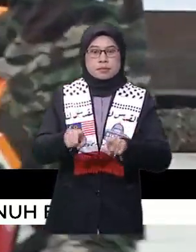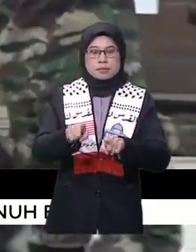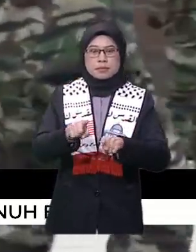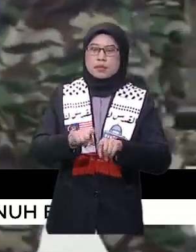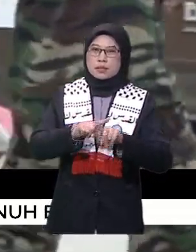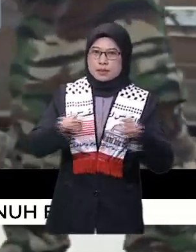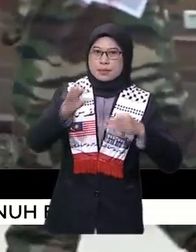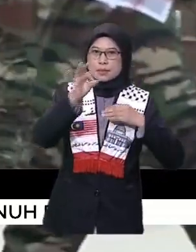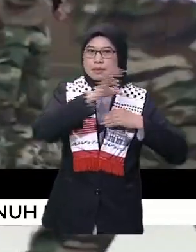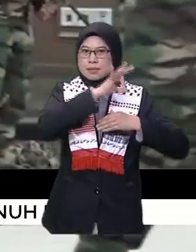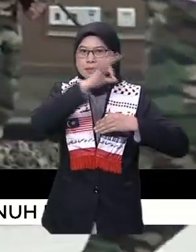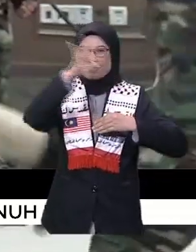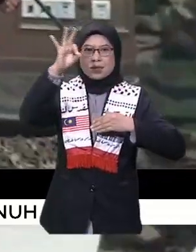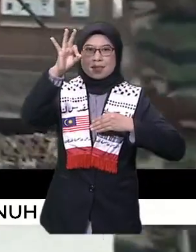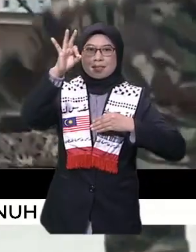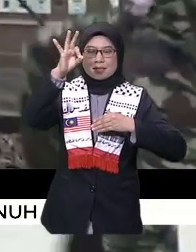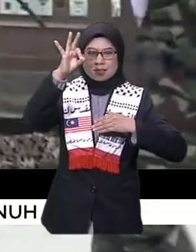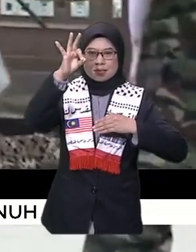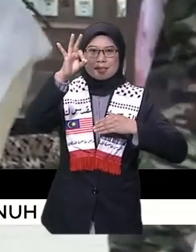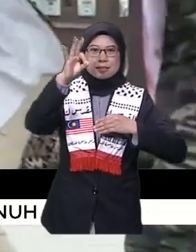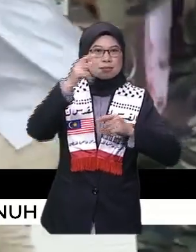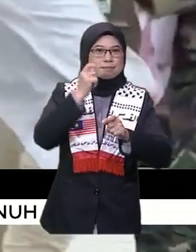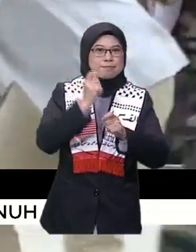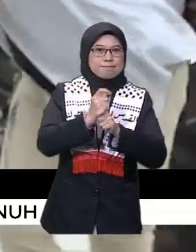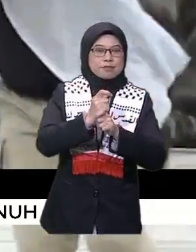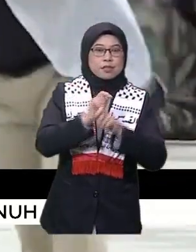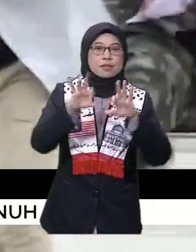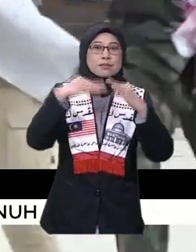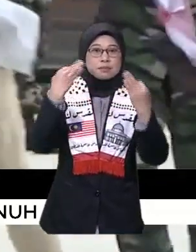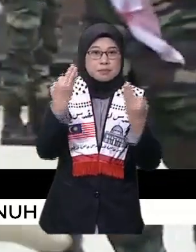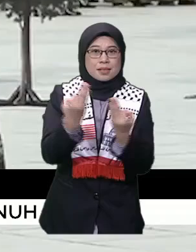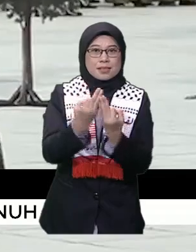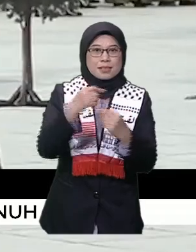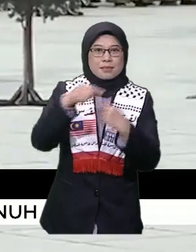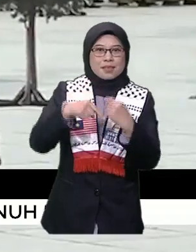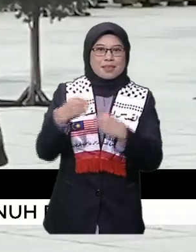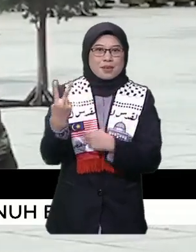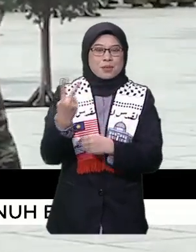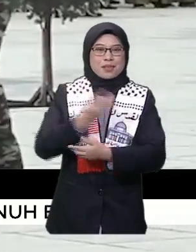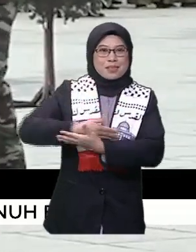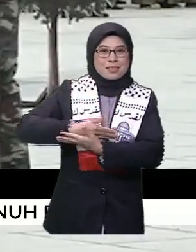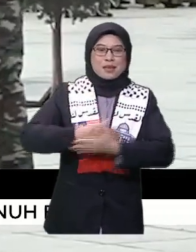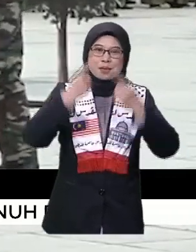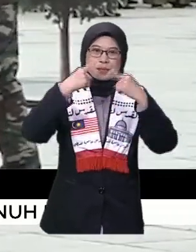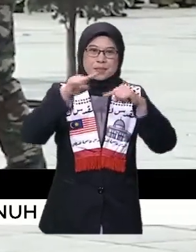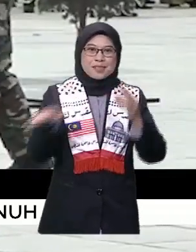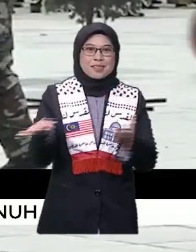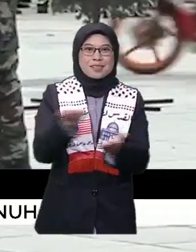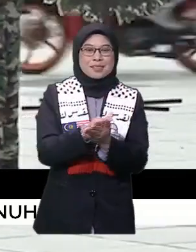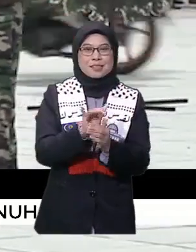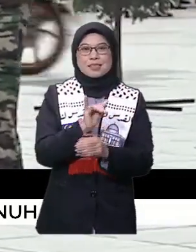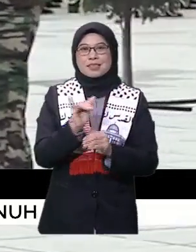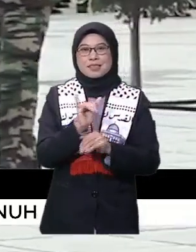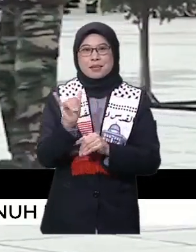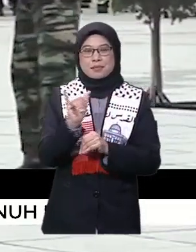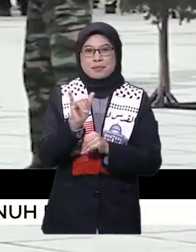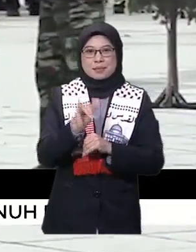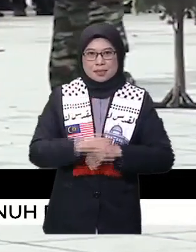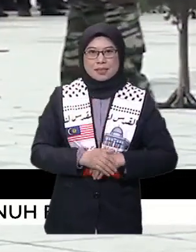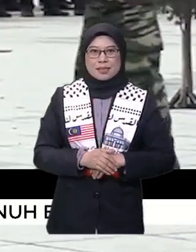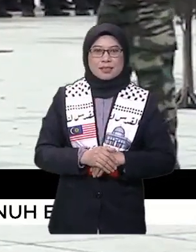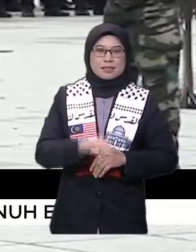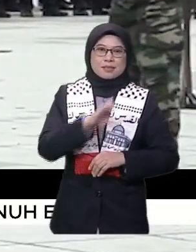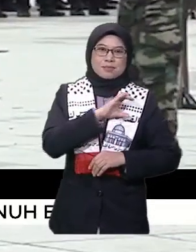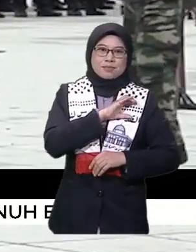namun semangat dan jiwa perwira tidak pernah luntur dalam keluarganya apabila dua anaknya berjaya mengikut jejak bapa mereka menjadi